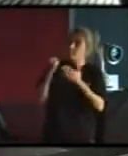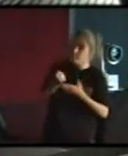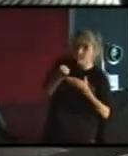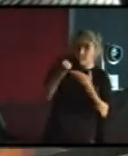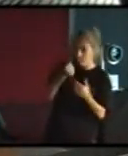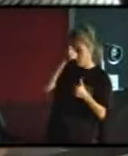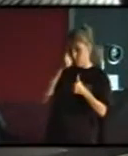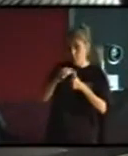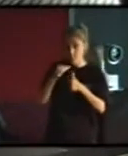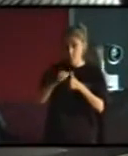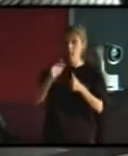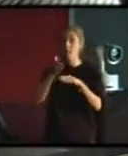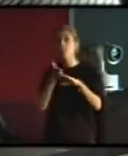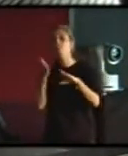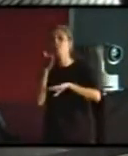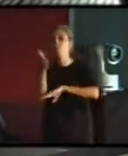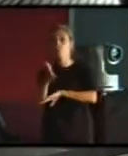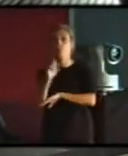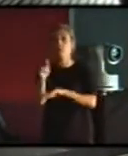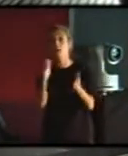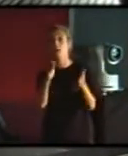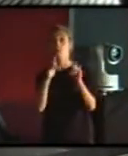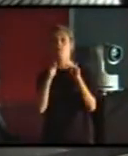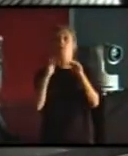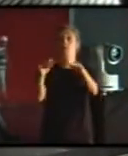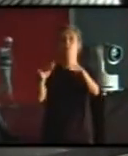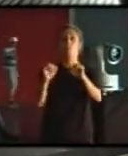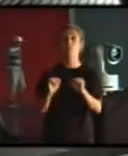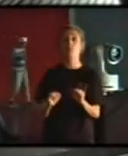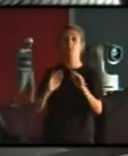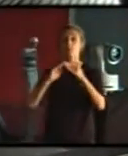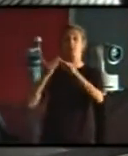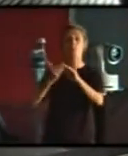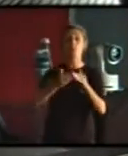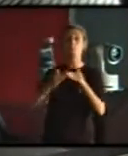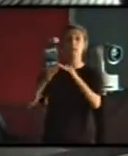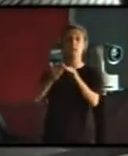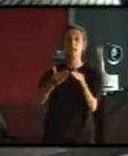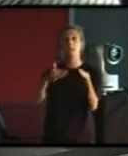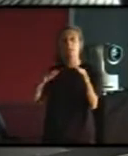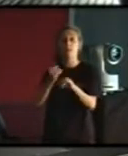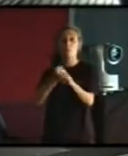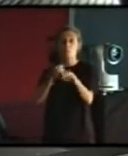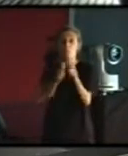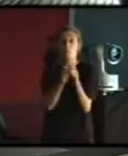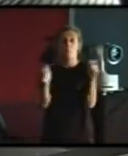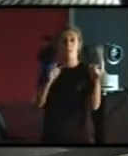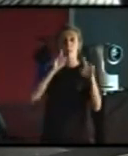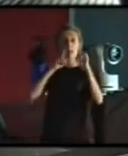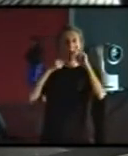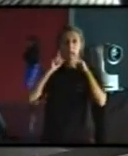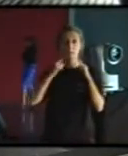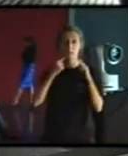à la mémoire future qu'ils remporteront de là. Et comme ça, la communauté patrimoniale pour le Palais des Larmes est